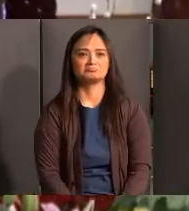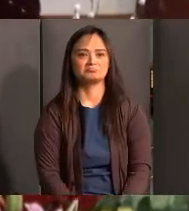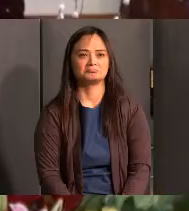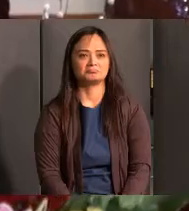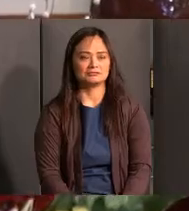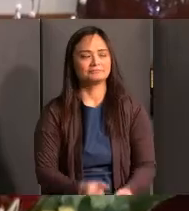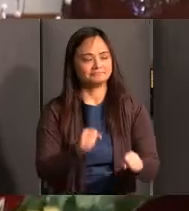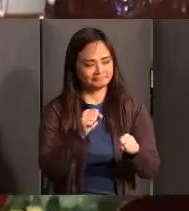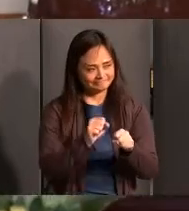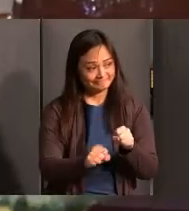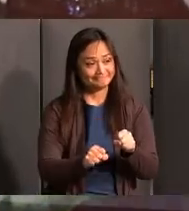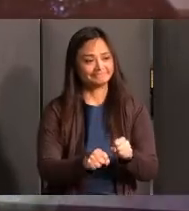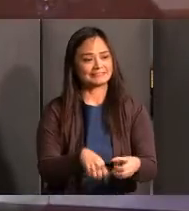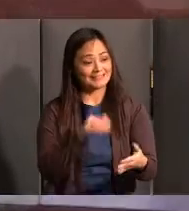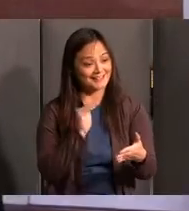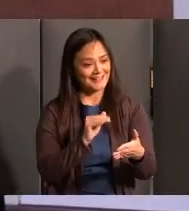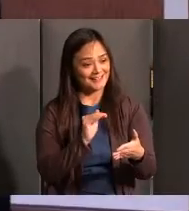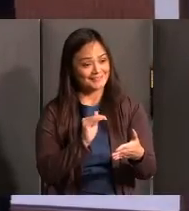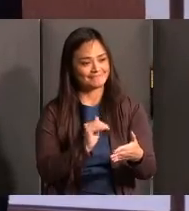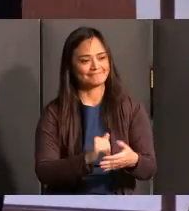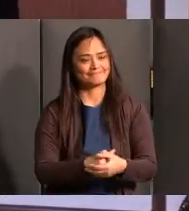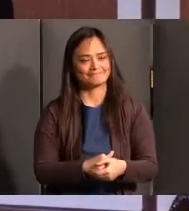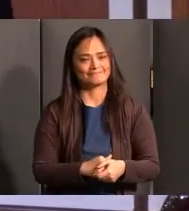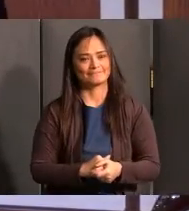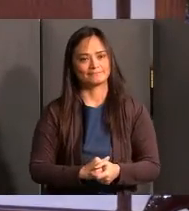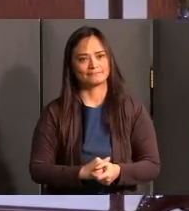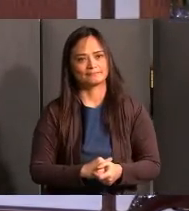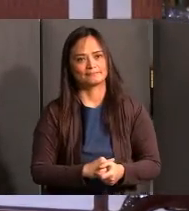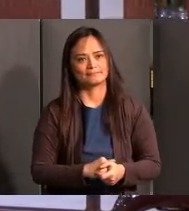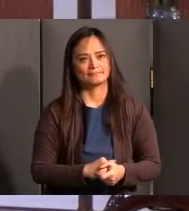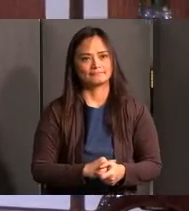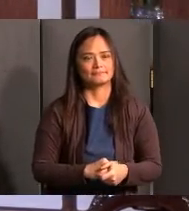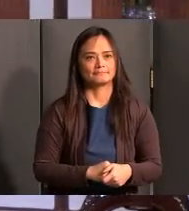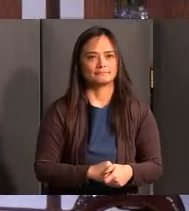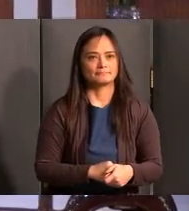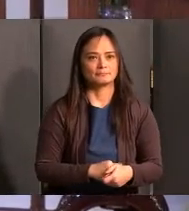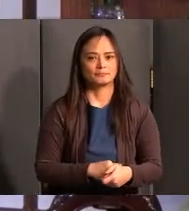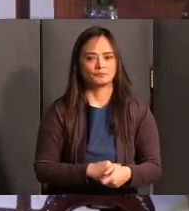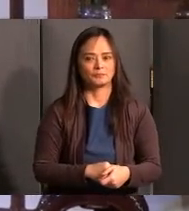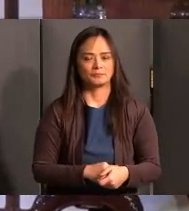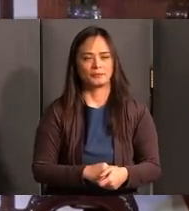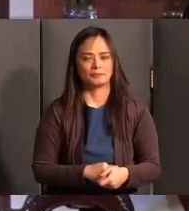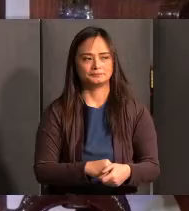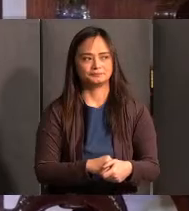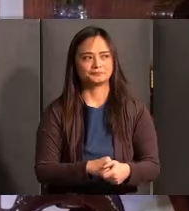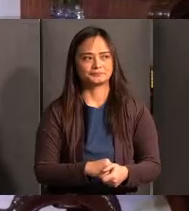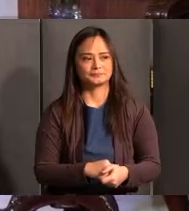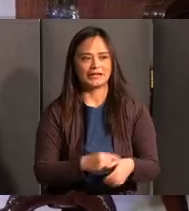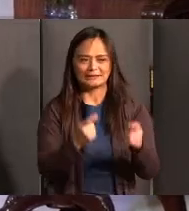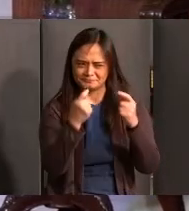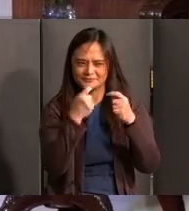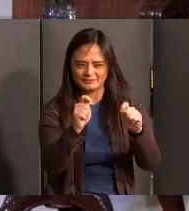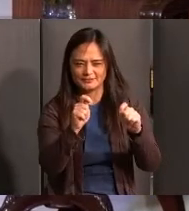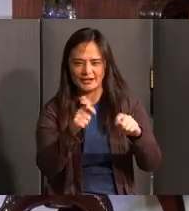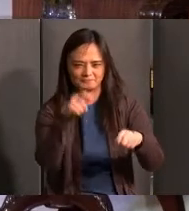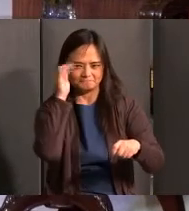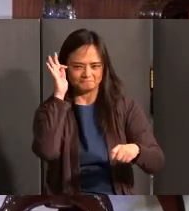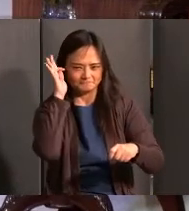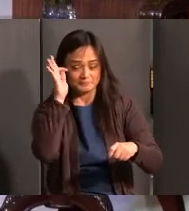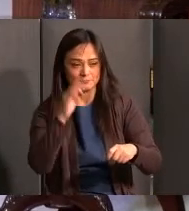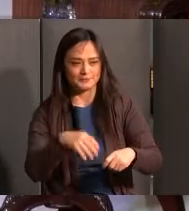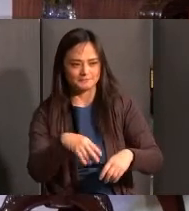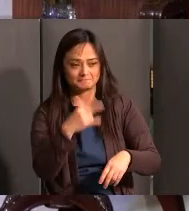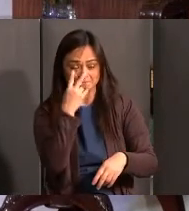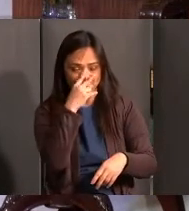I'd like to be able to, you know, give you a glimpse of this. No? Paano po